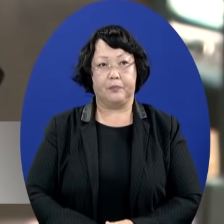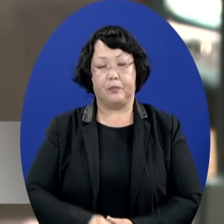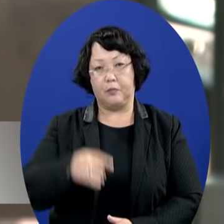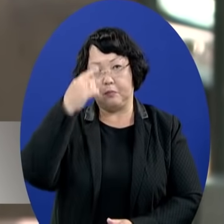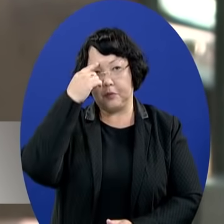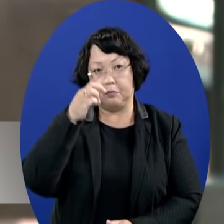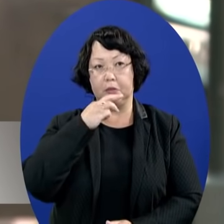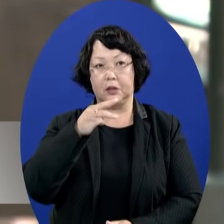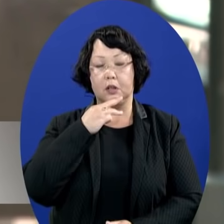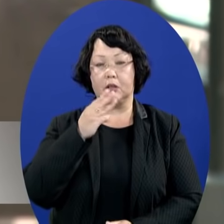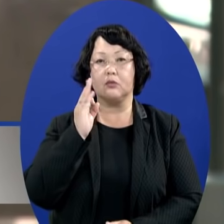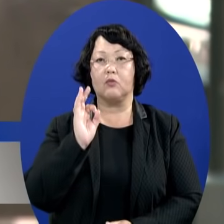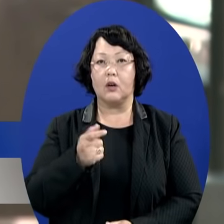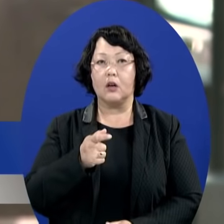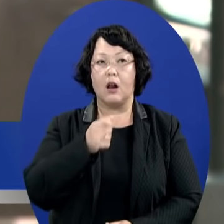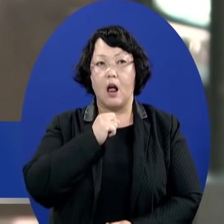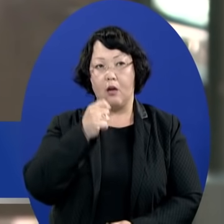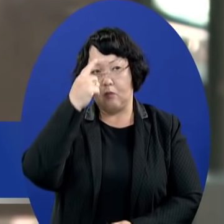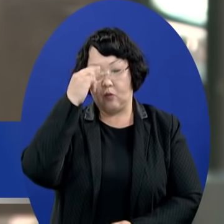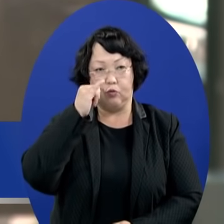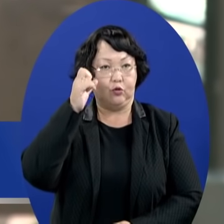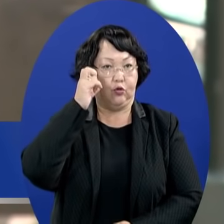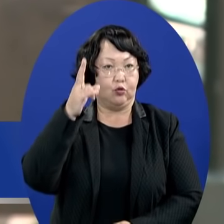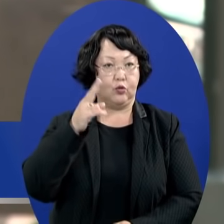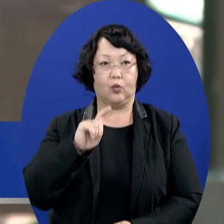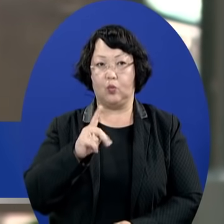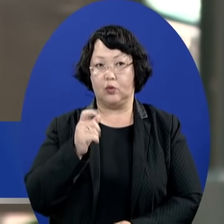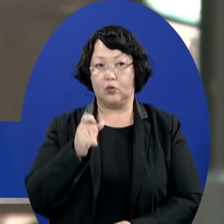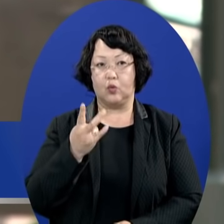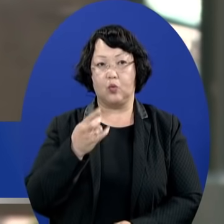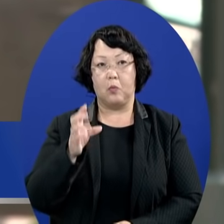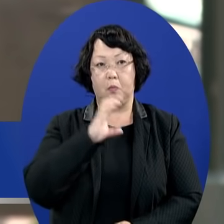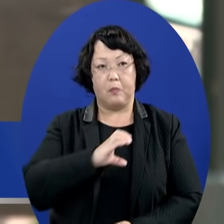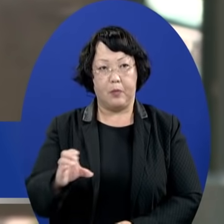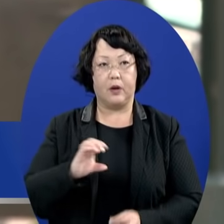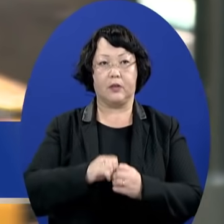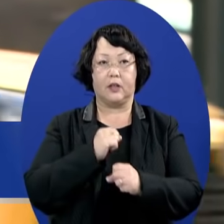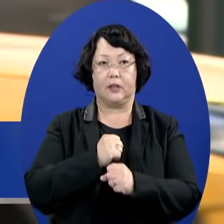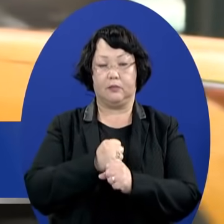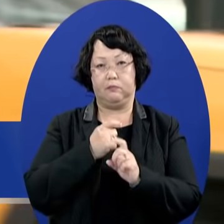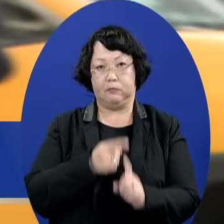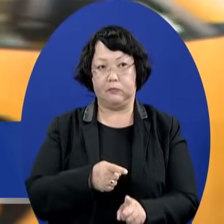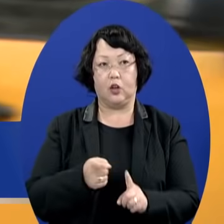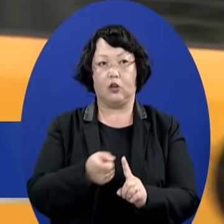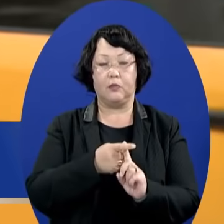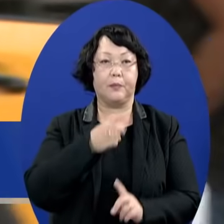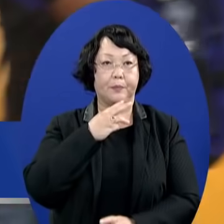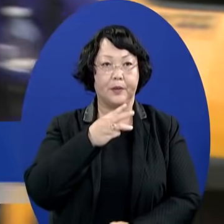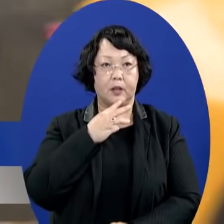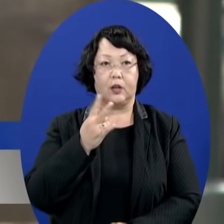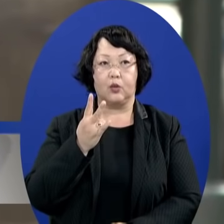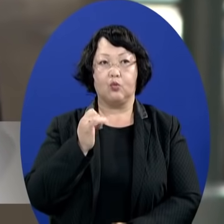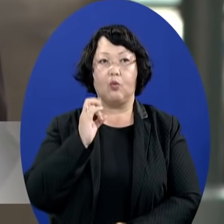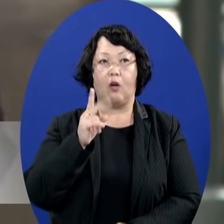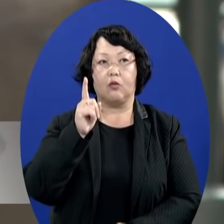Монголын мэдээ сувгийн сурвалжлах баг Монгол улсын ерөнхийлөгч хүрд зөвхийн нэгдсэн үндэсний байгууллага хийж байгаа ажлын альчлалтай холбоотой мэдээллийг Нью-Йорк